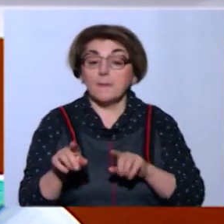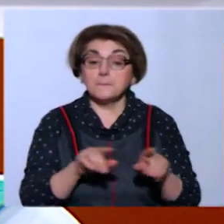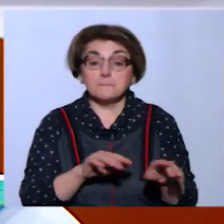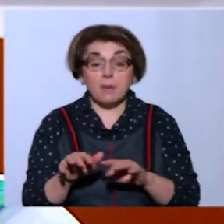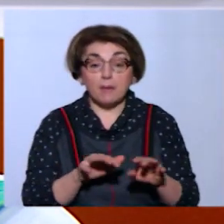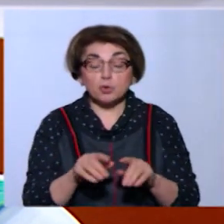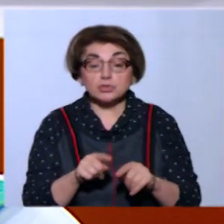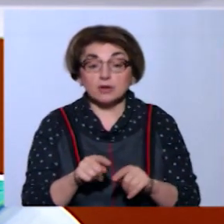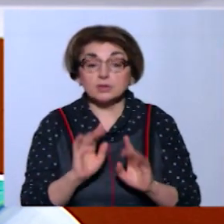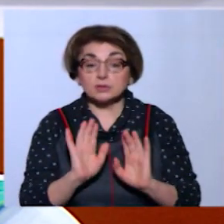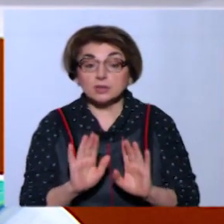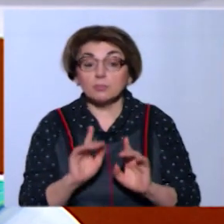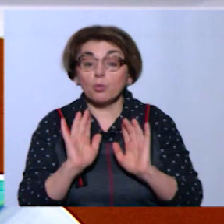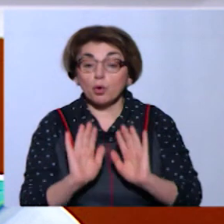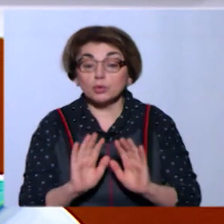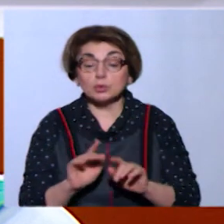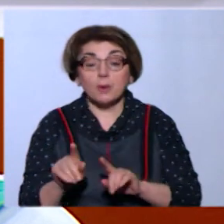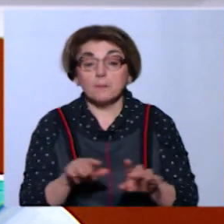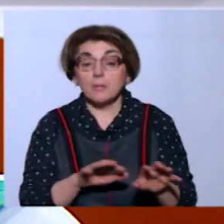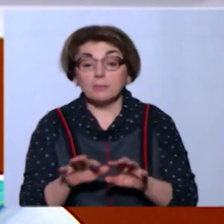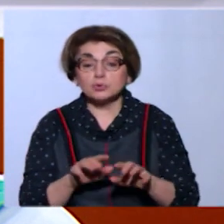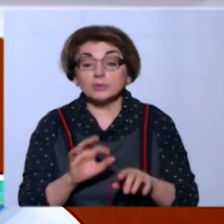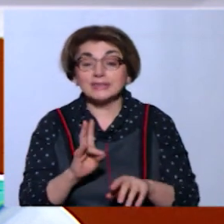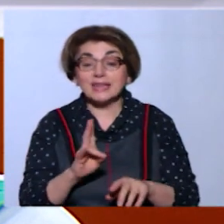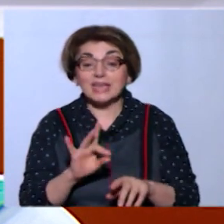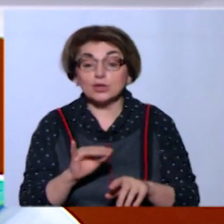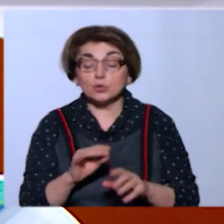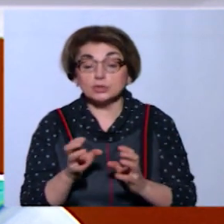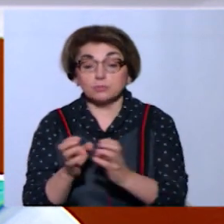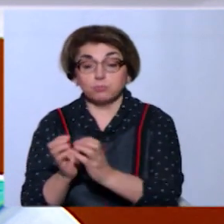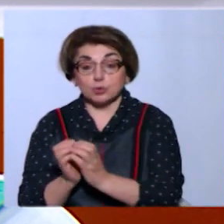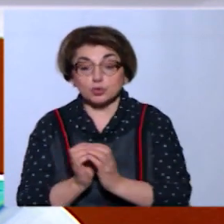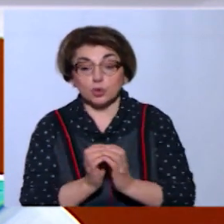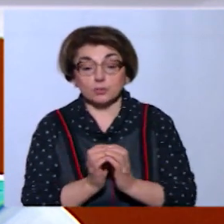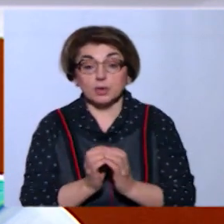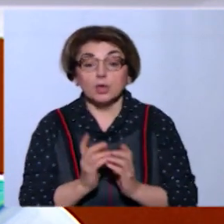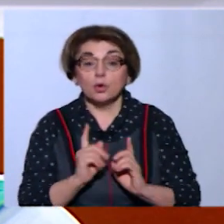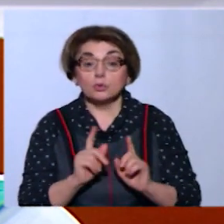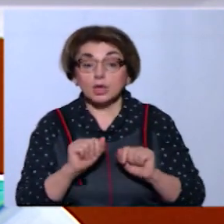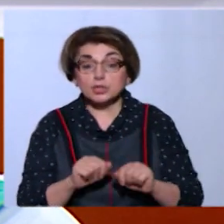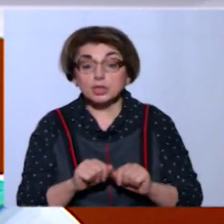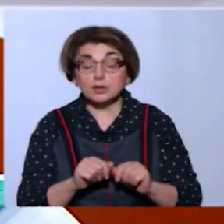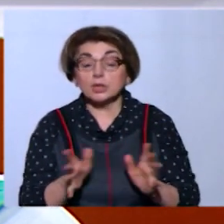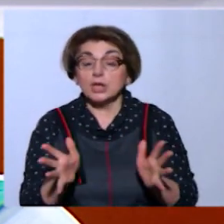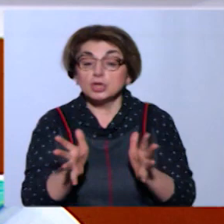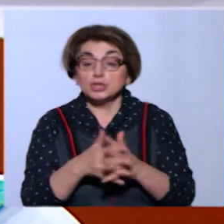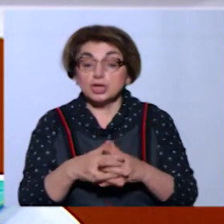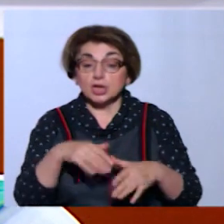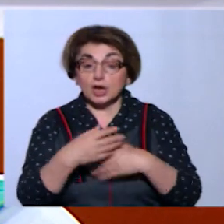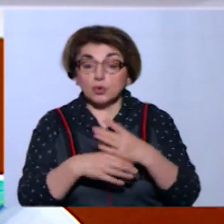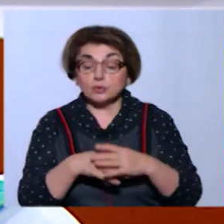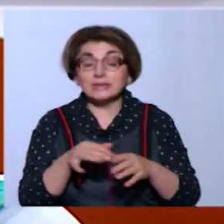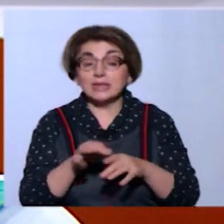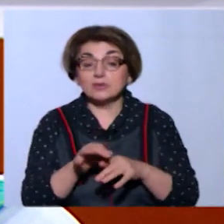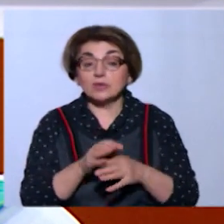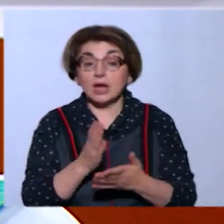მამოძრავებელ ნერვს კი ქმნის მამოძრავებელი ნეირონის ბოჭკოები. ხოლო რაც შეეხება შერეული ნერვი,